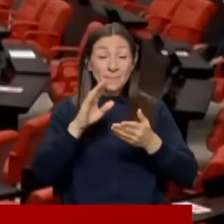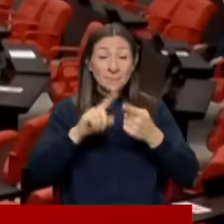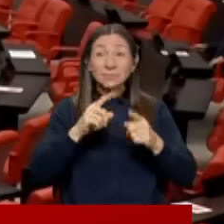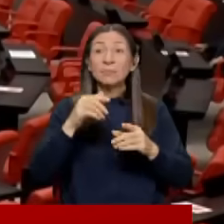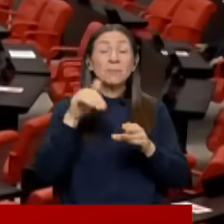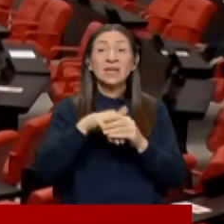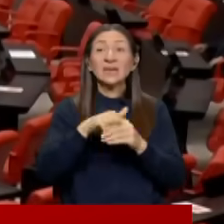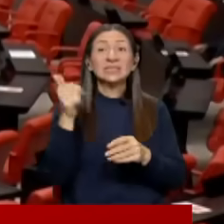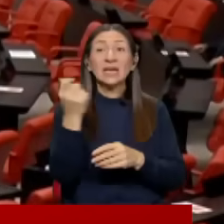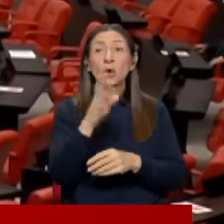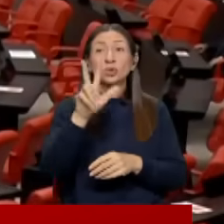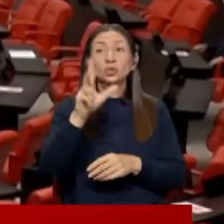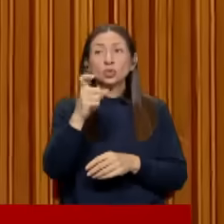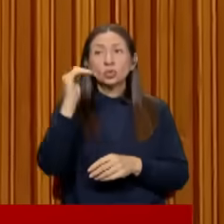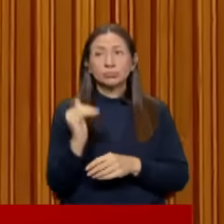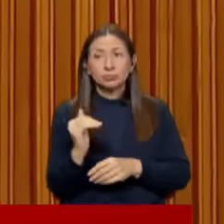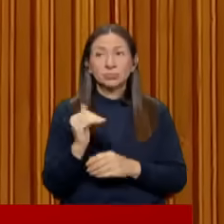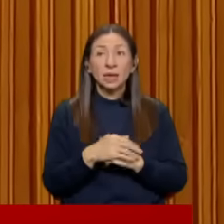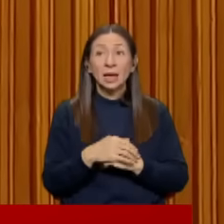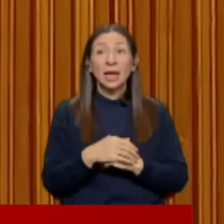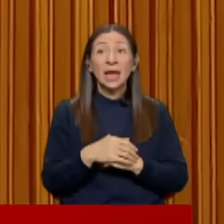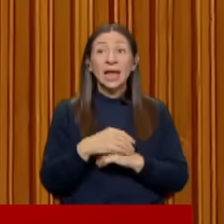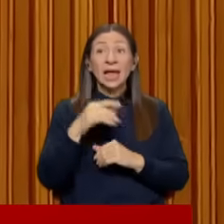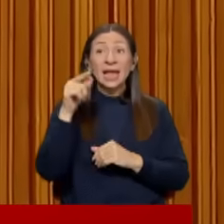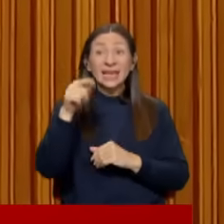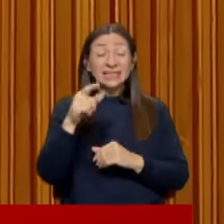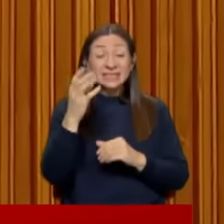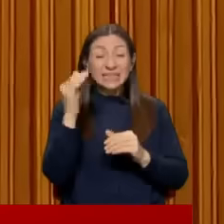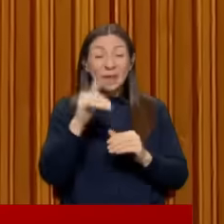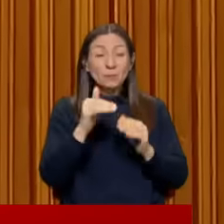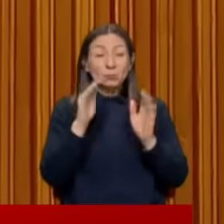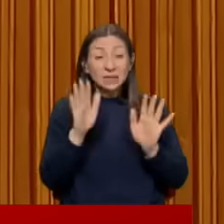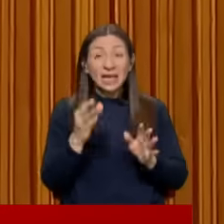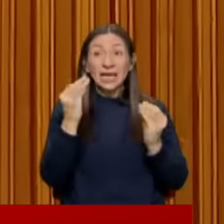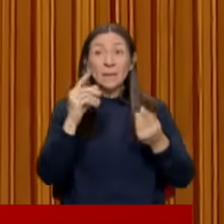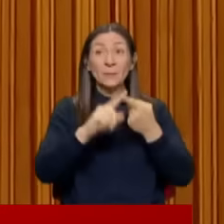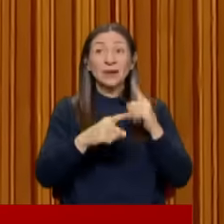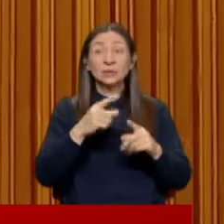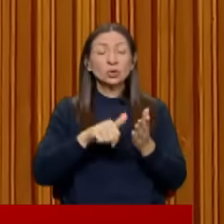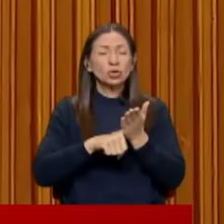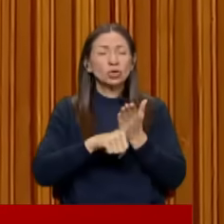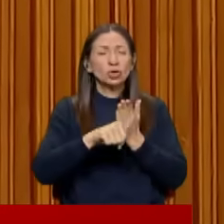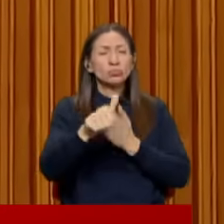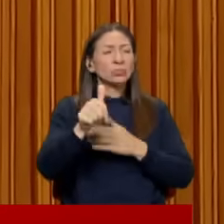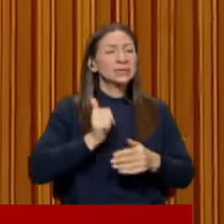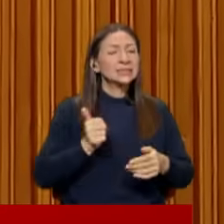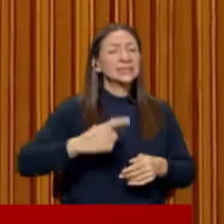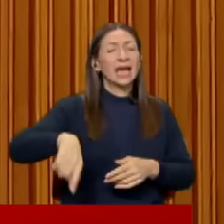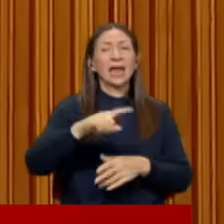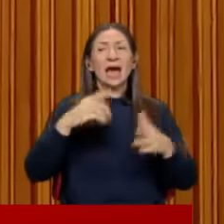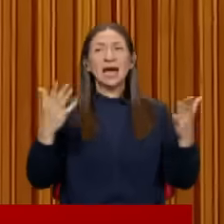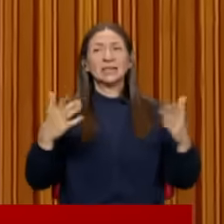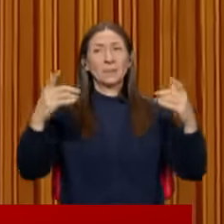meclisteki milletvekili sayısı 39'a düştü. Erlik günü gelip çatmış İYİ Parti tüm neferlerine